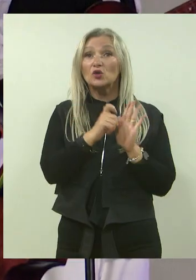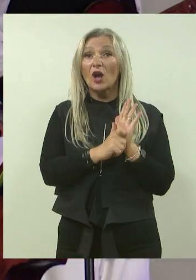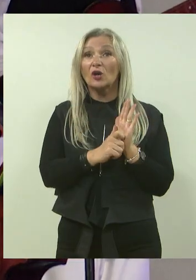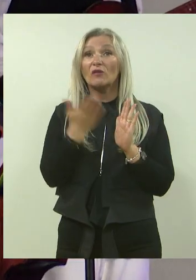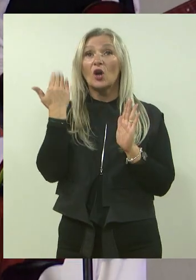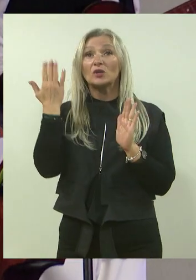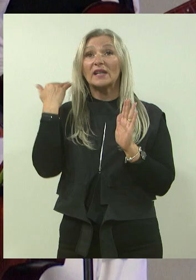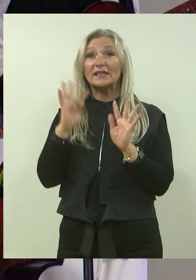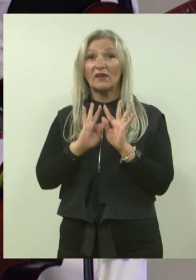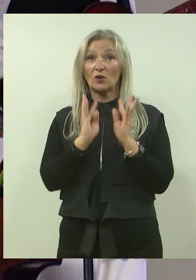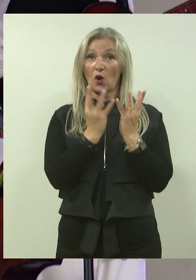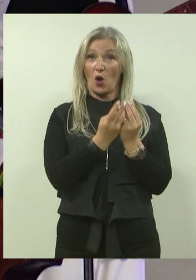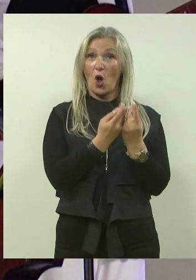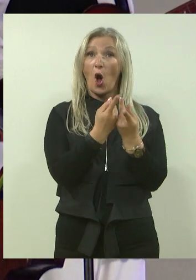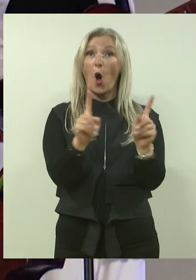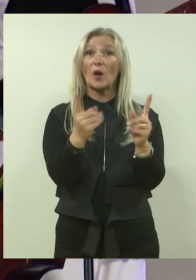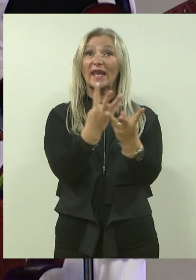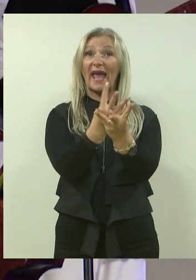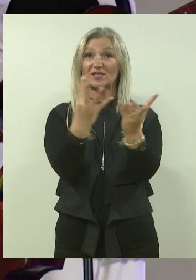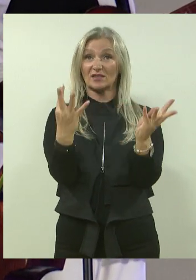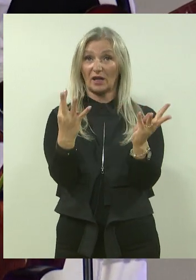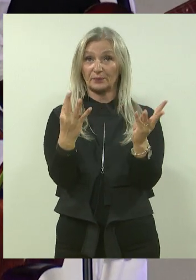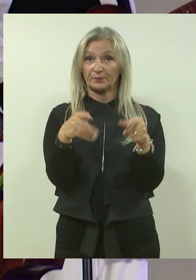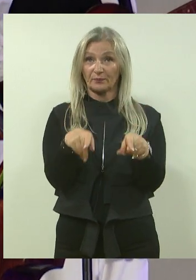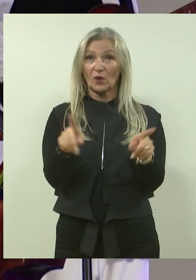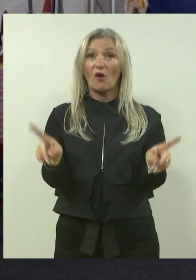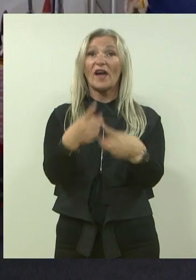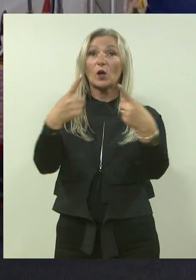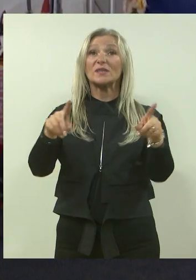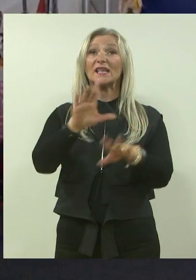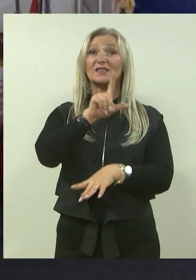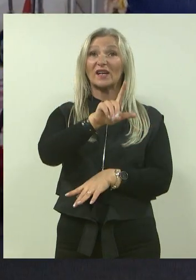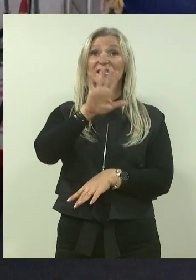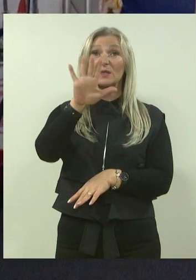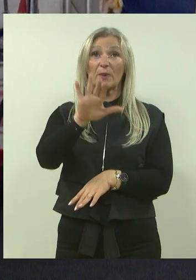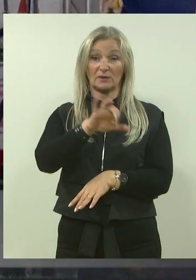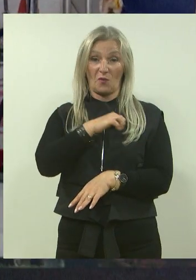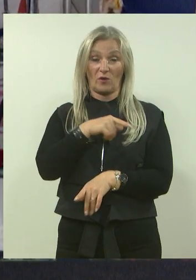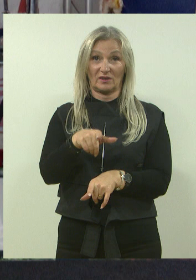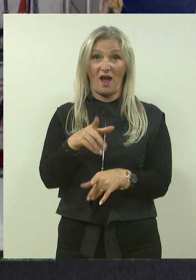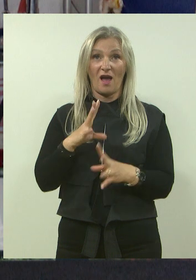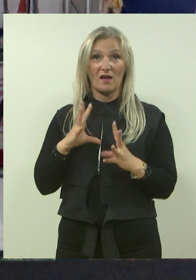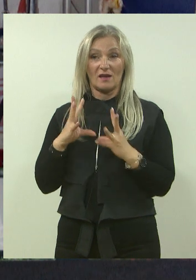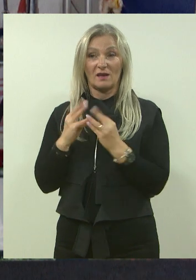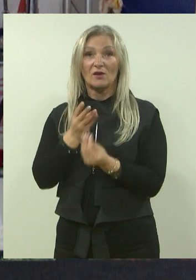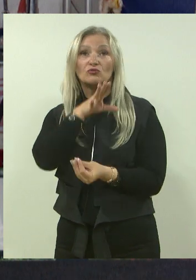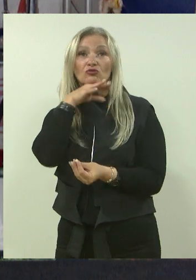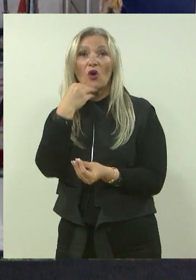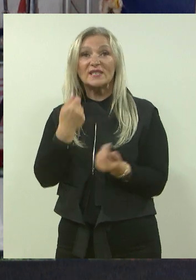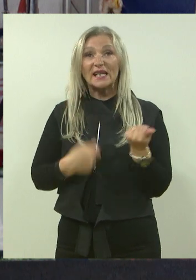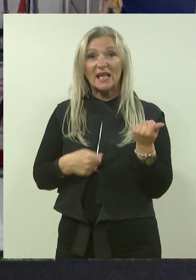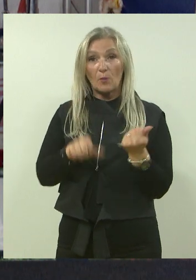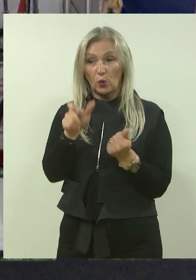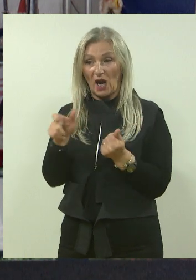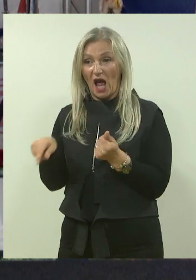odnedavno okupljeni u tamburaškom orkestru. Za ovaj koncert za 25 godina društva skupilo nas se dosta tamburaša,